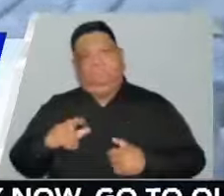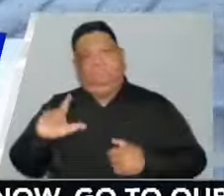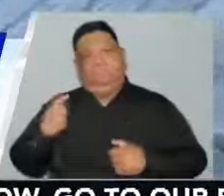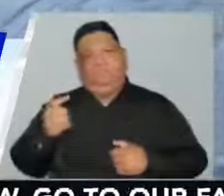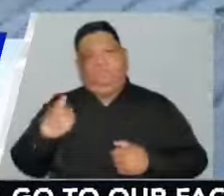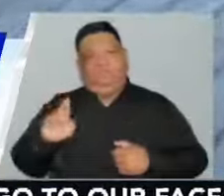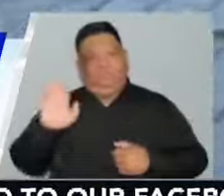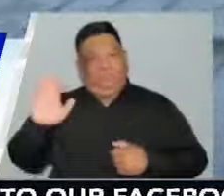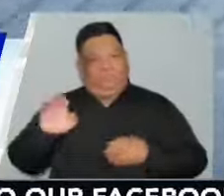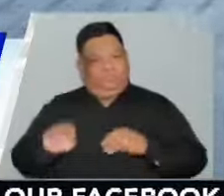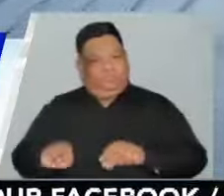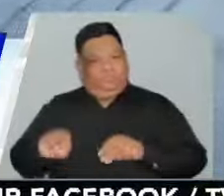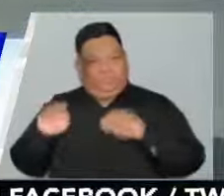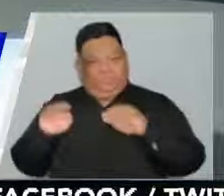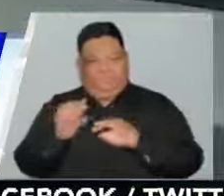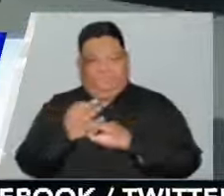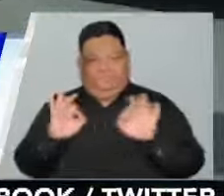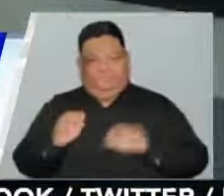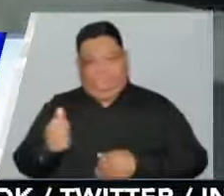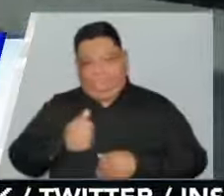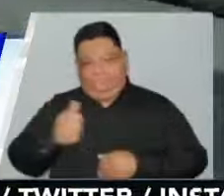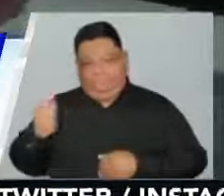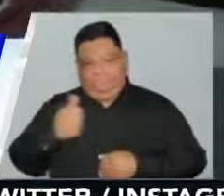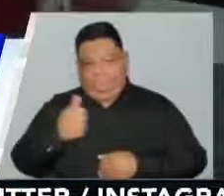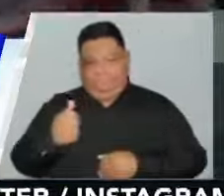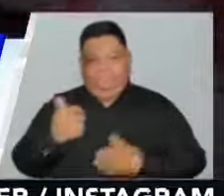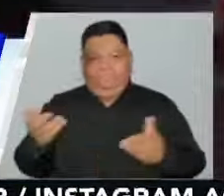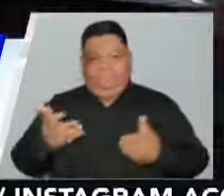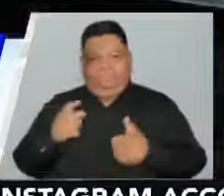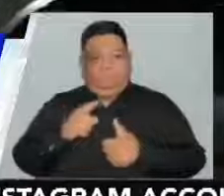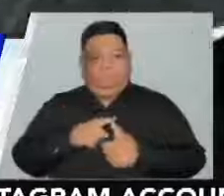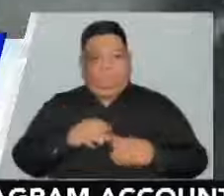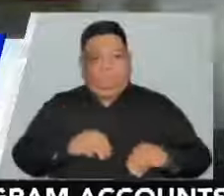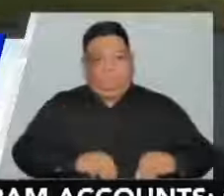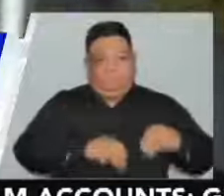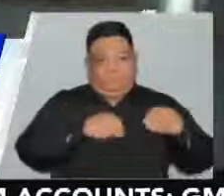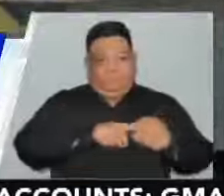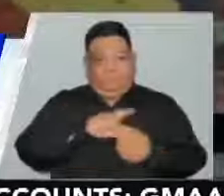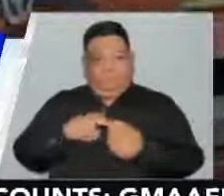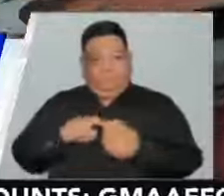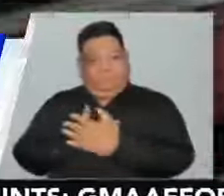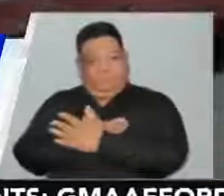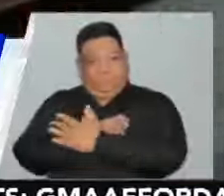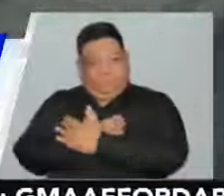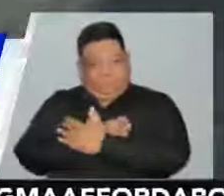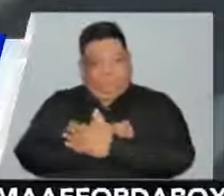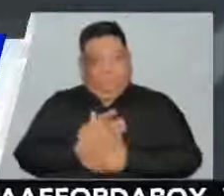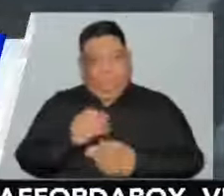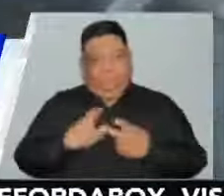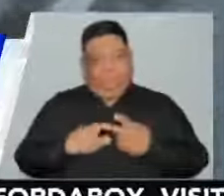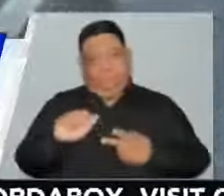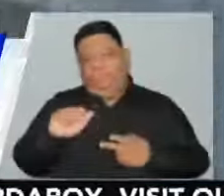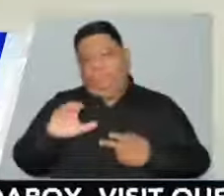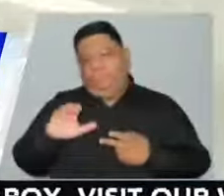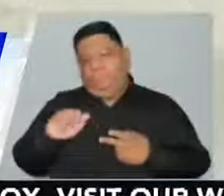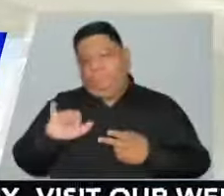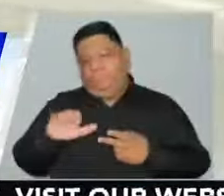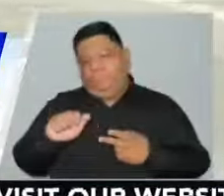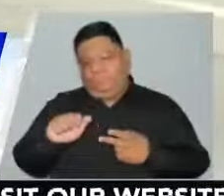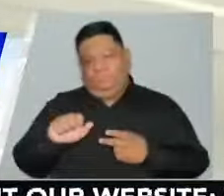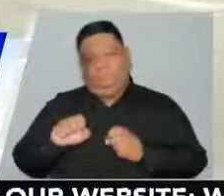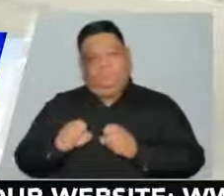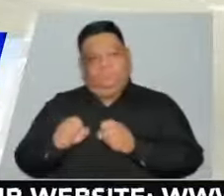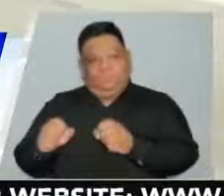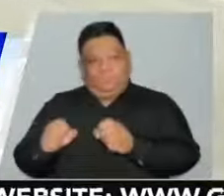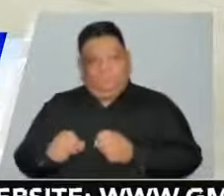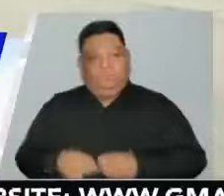posibleng apektadong ruta ang Malabon Monumento at Acacia Street. Ayon sa Malabon LGU, ilalabas lang ang libreng sakay vehicles kung kulang